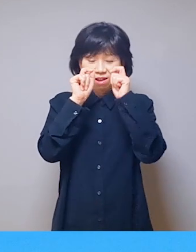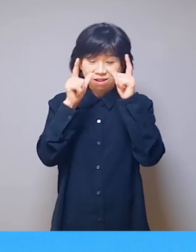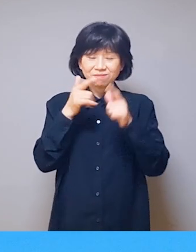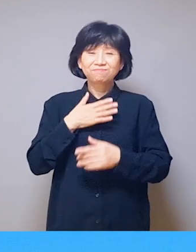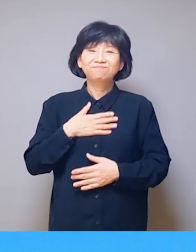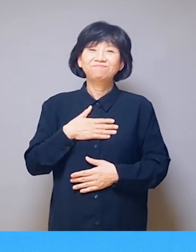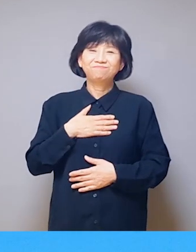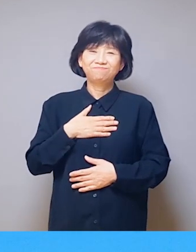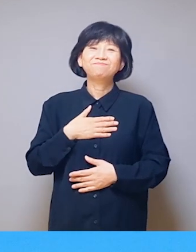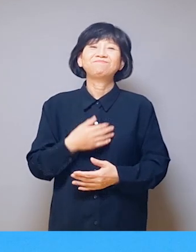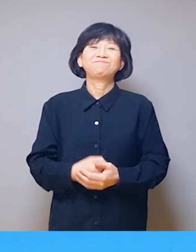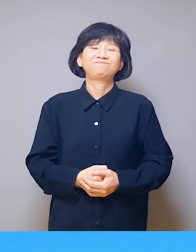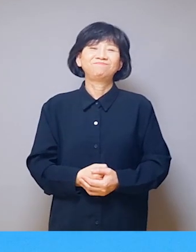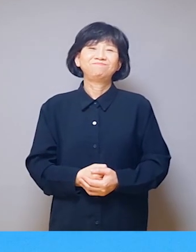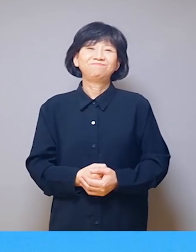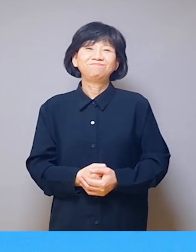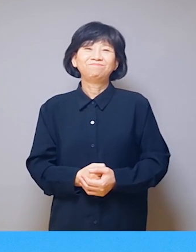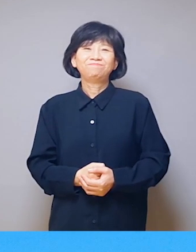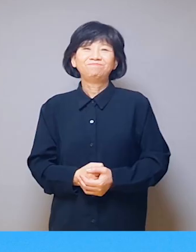것을 깨달았답니다.